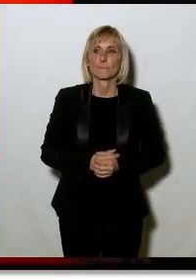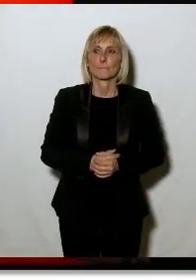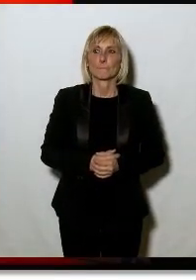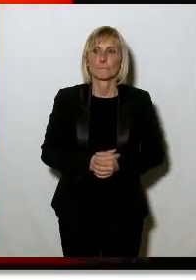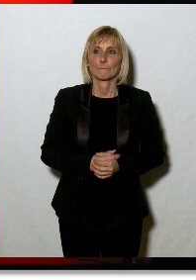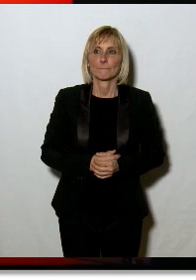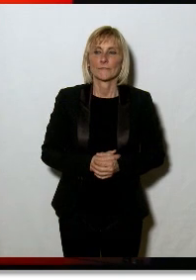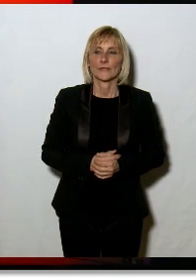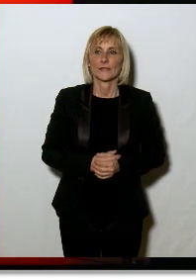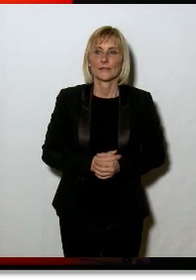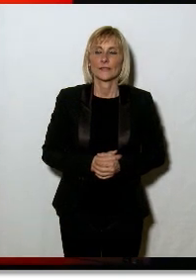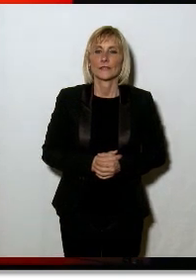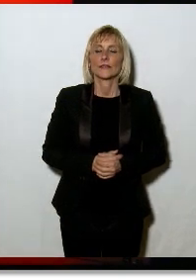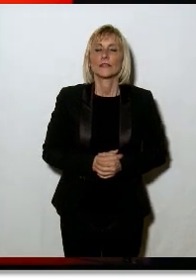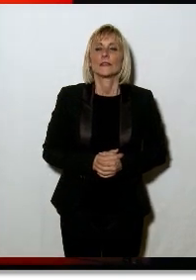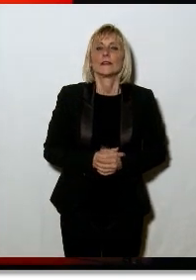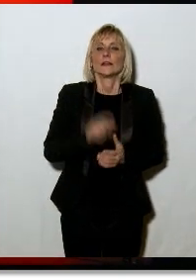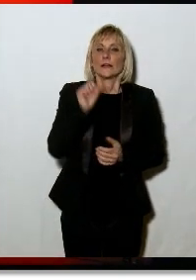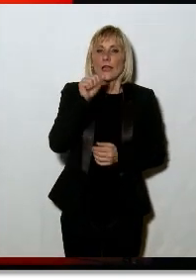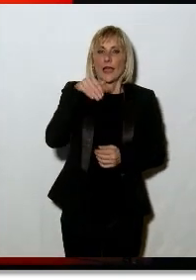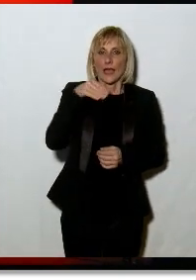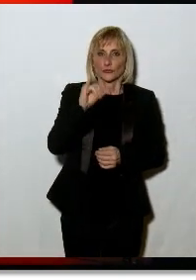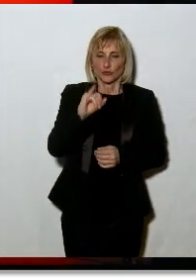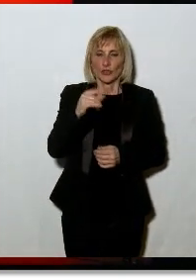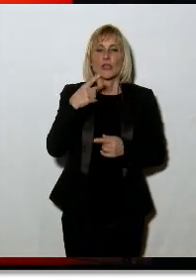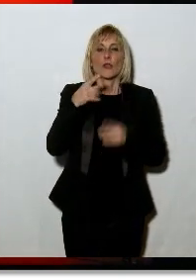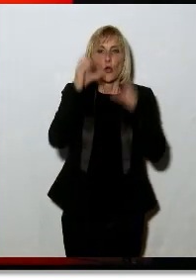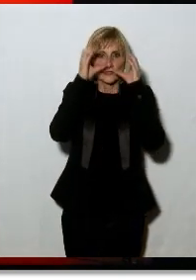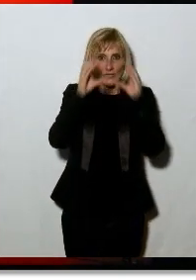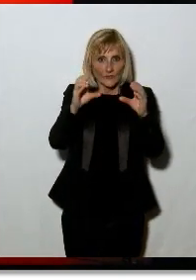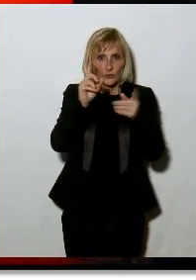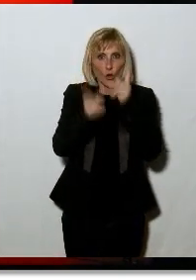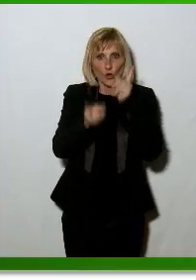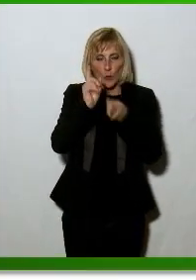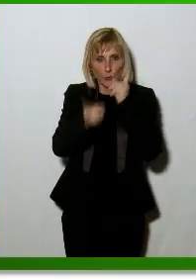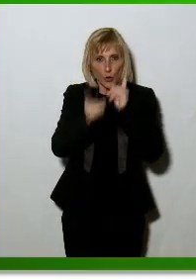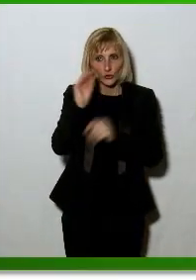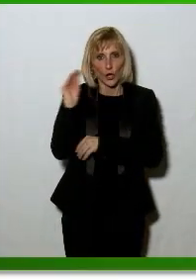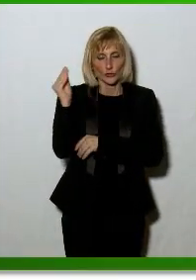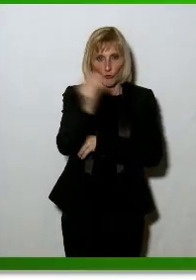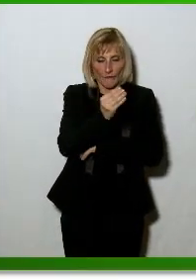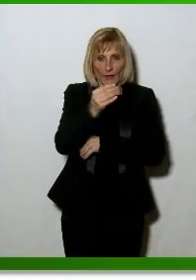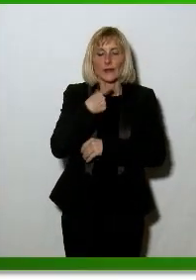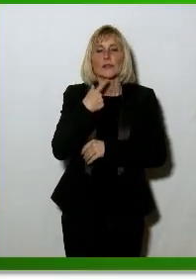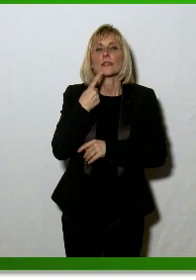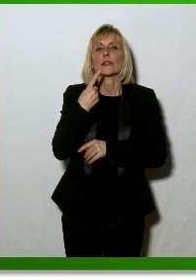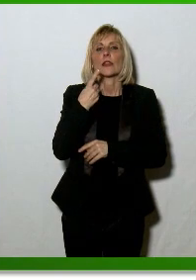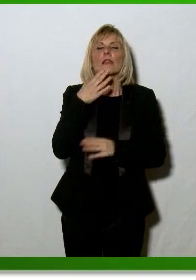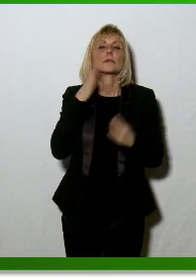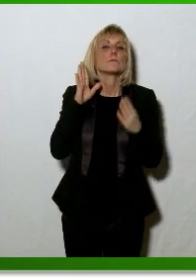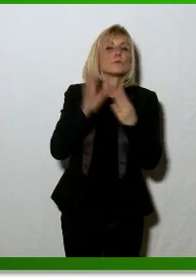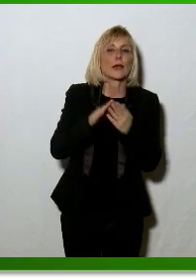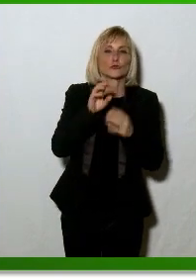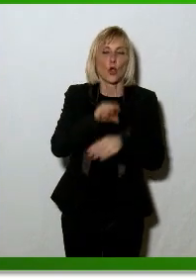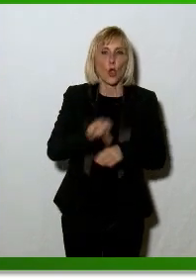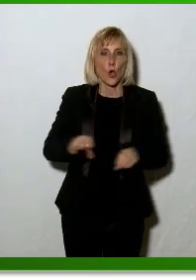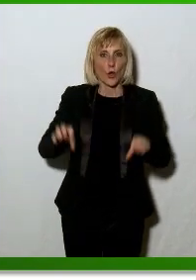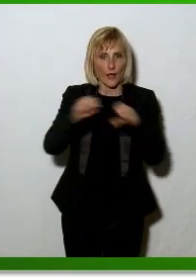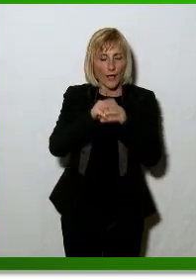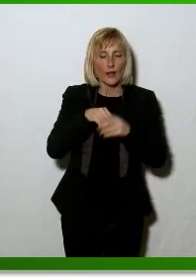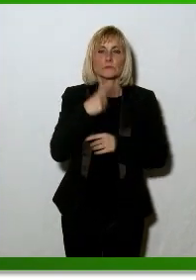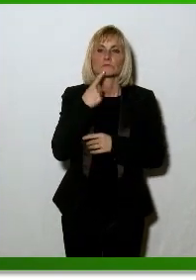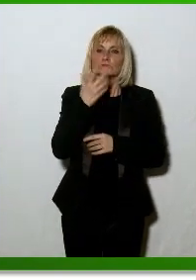traguardo anche Anci con l'osservatorio sulle politiche giovanili a impatto locale ha avviato